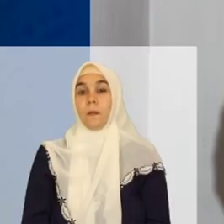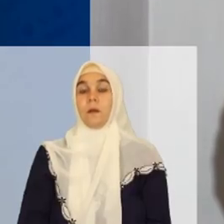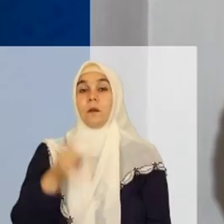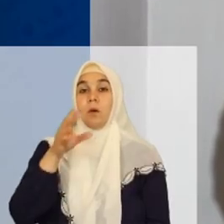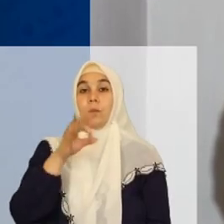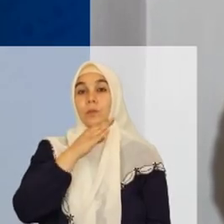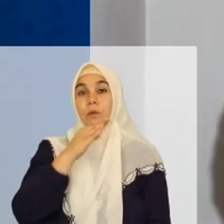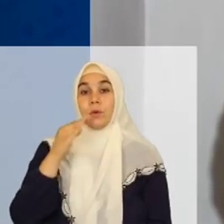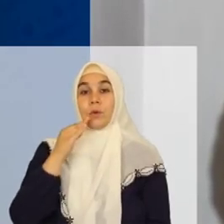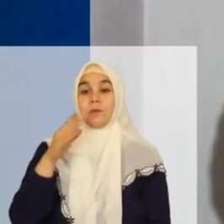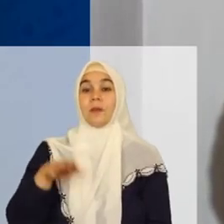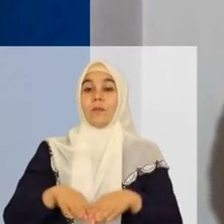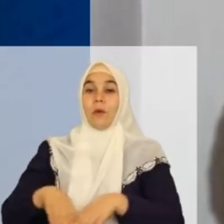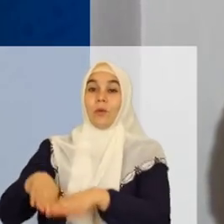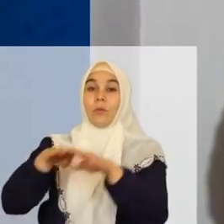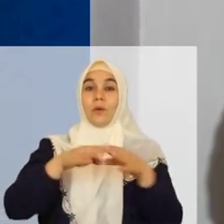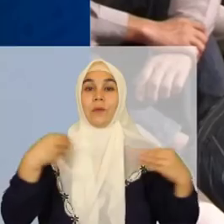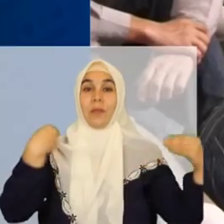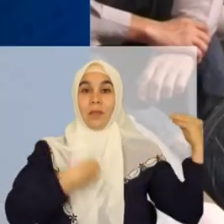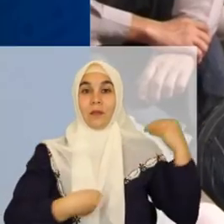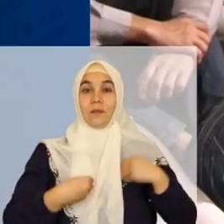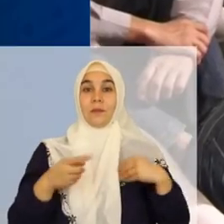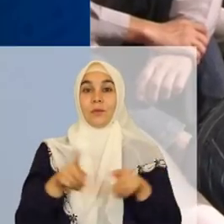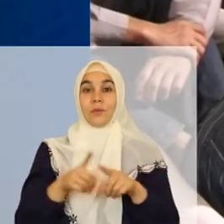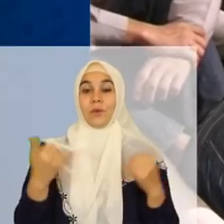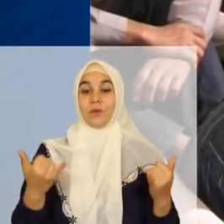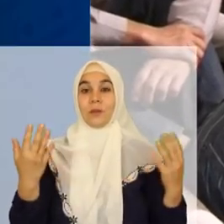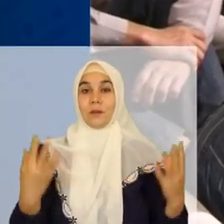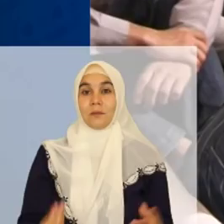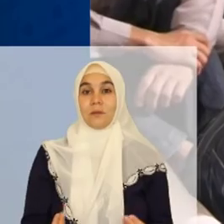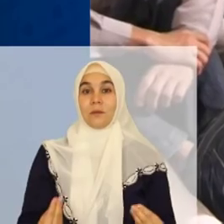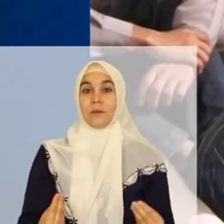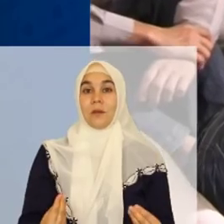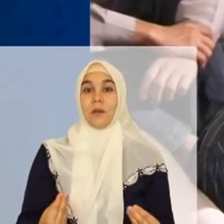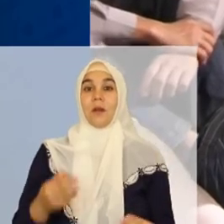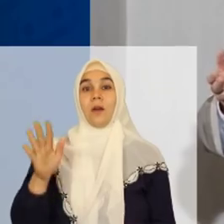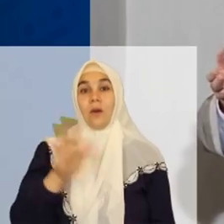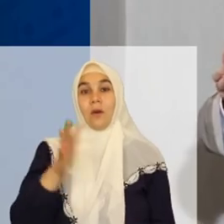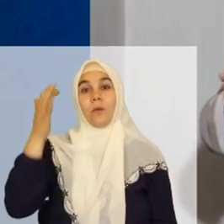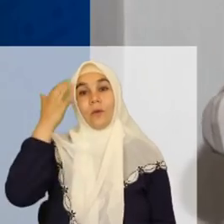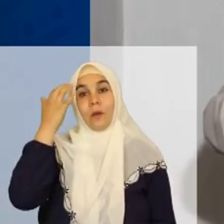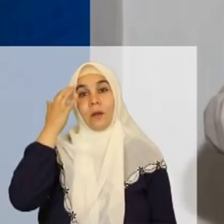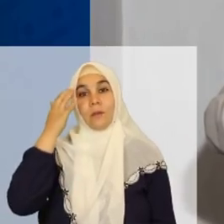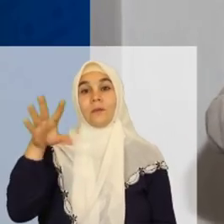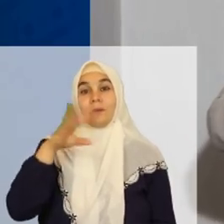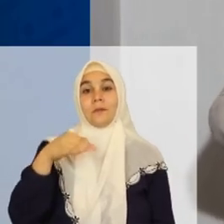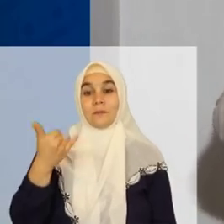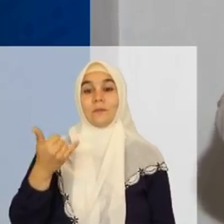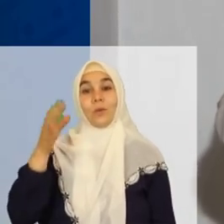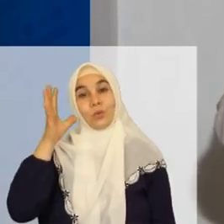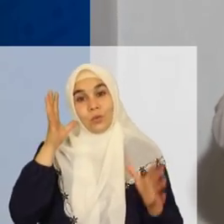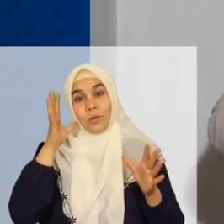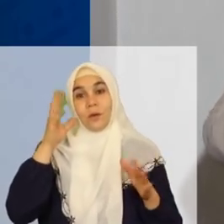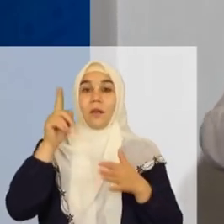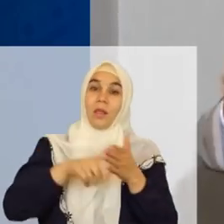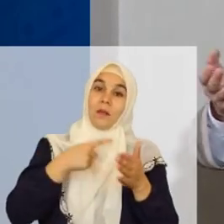Xo'p, ko'pchilikka ommaviy bo'lib qolgan kiyimlar hozirgi kundagi. Uni oq ham, qora ham, musulmon